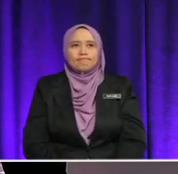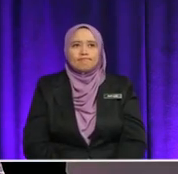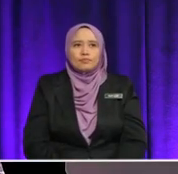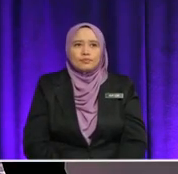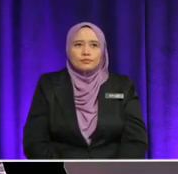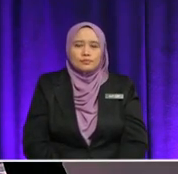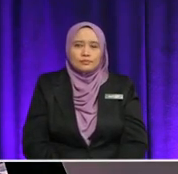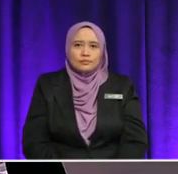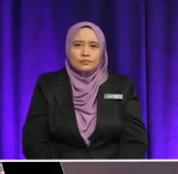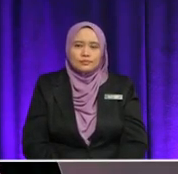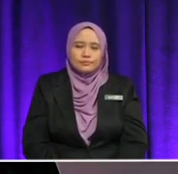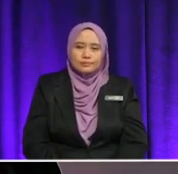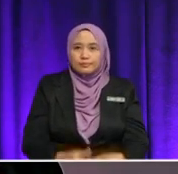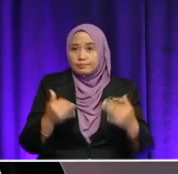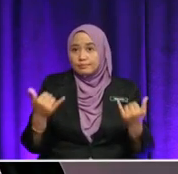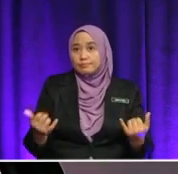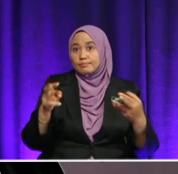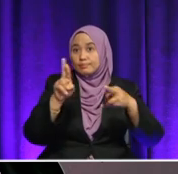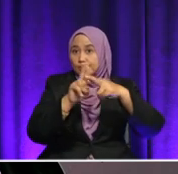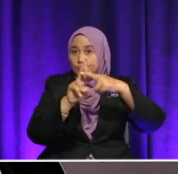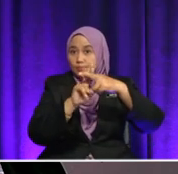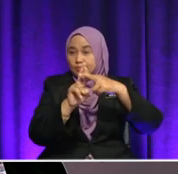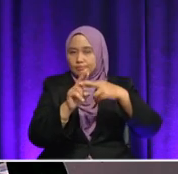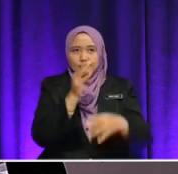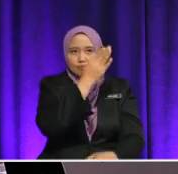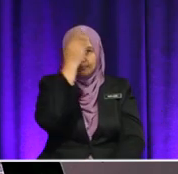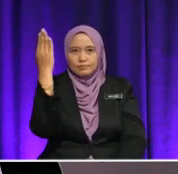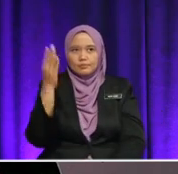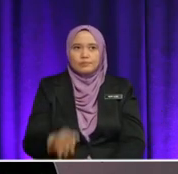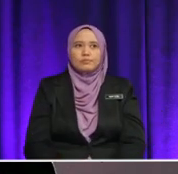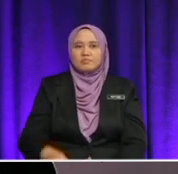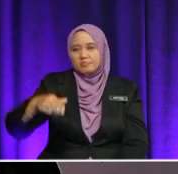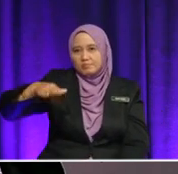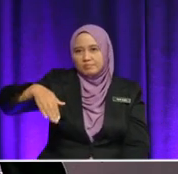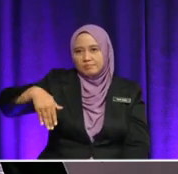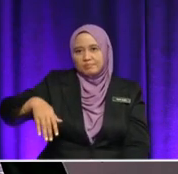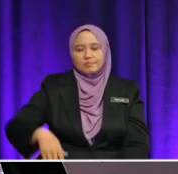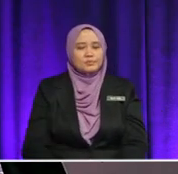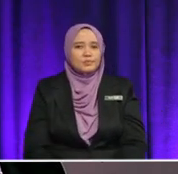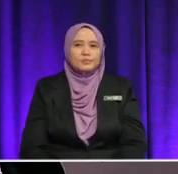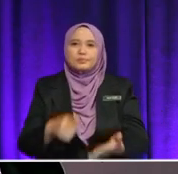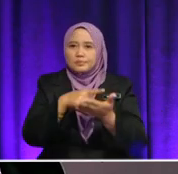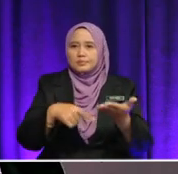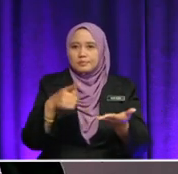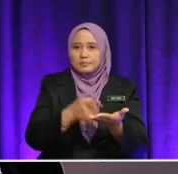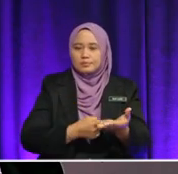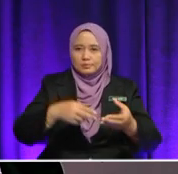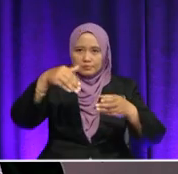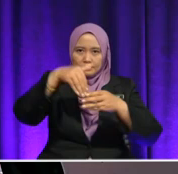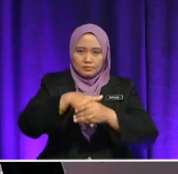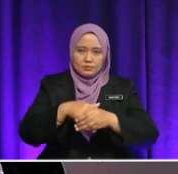ringkasan kronologi Bagaimana rundingan sebelum peliharaan umum itu berlangsung secara ringkas apabila kita